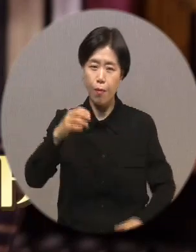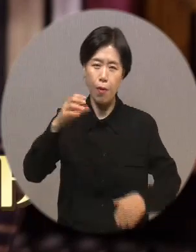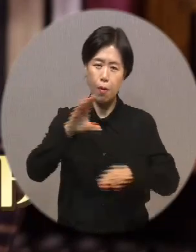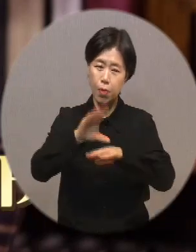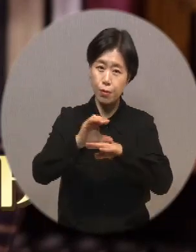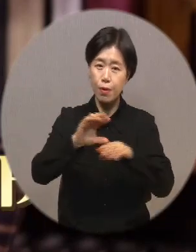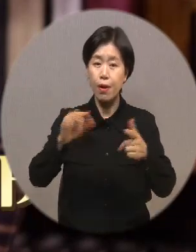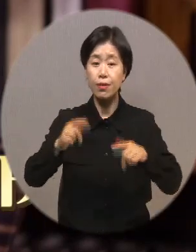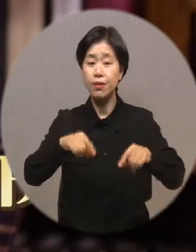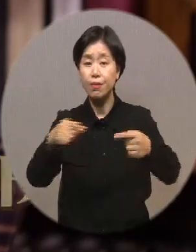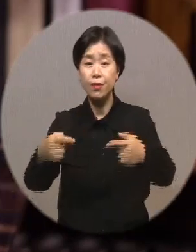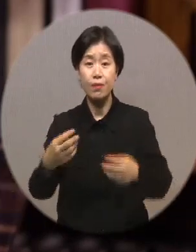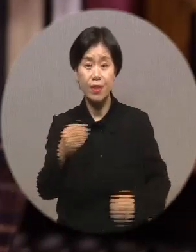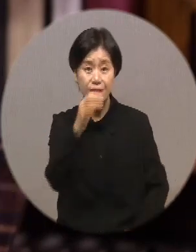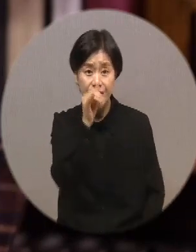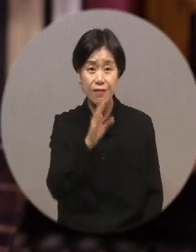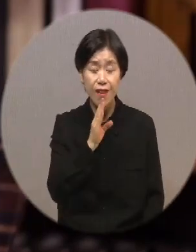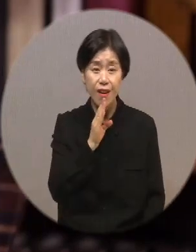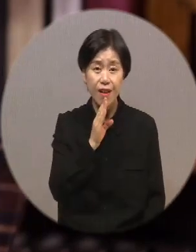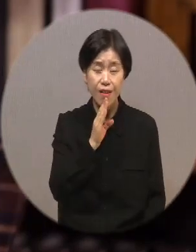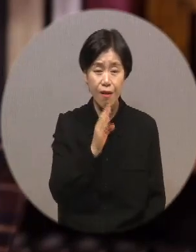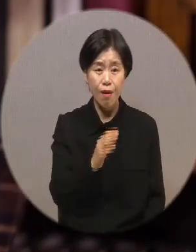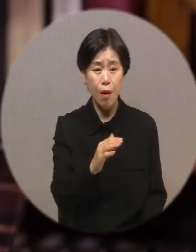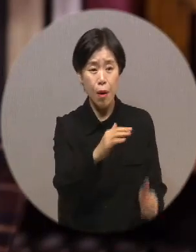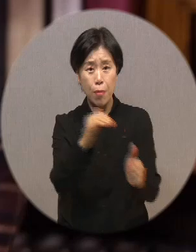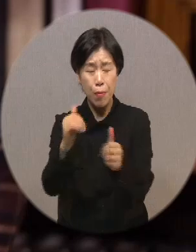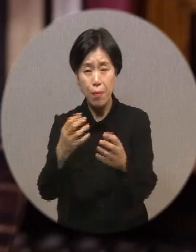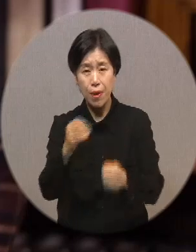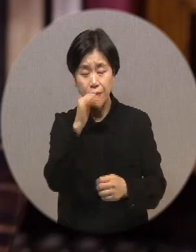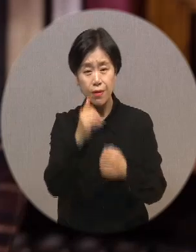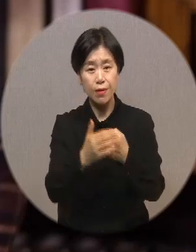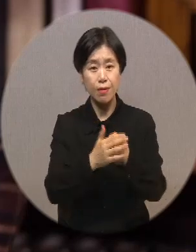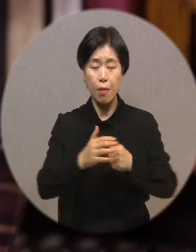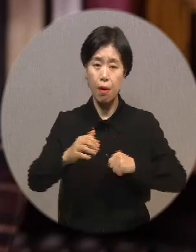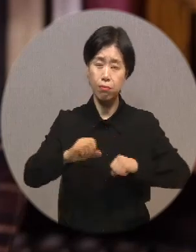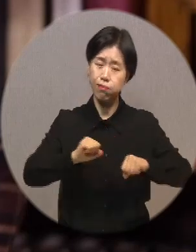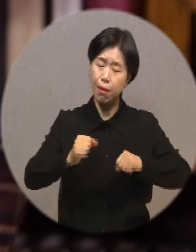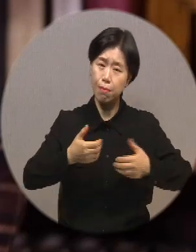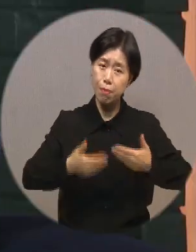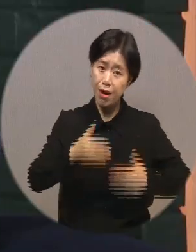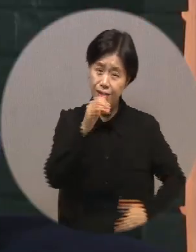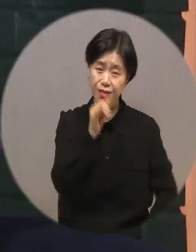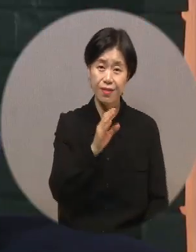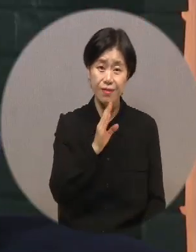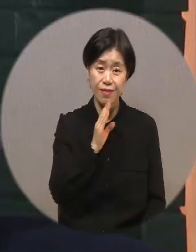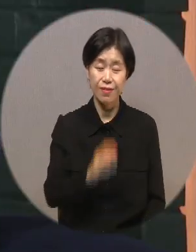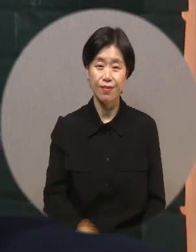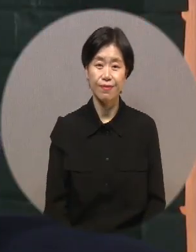하셨어요. 정말 하루가 너무 바쁘신 분인데 이렇게까지 활동의 영역을 넓힌 이유가 있을까요?